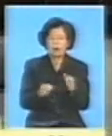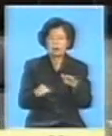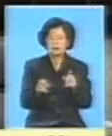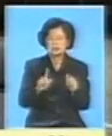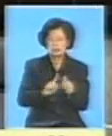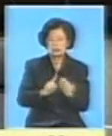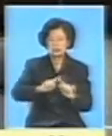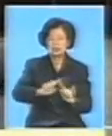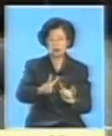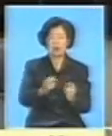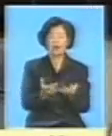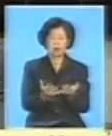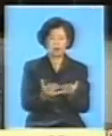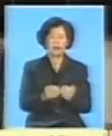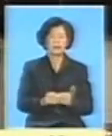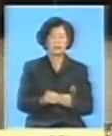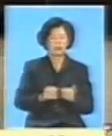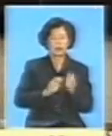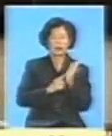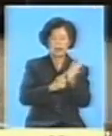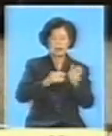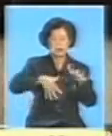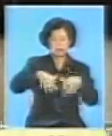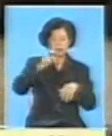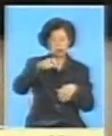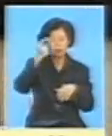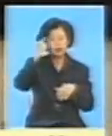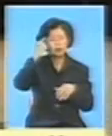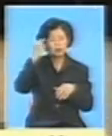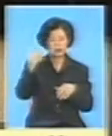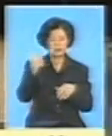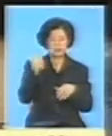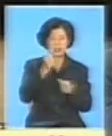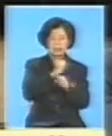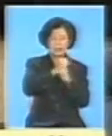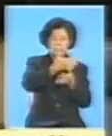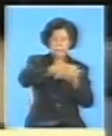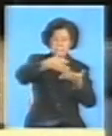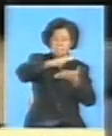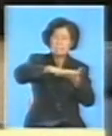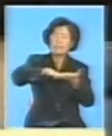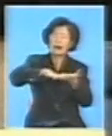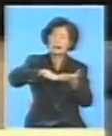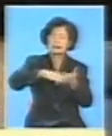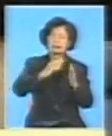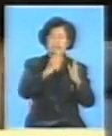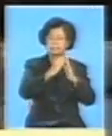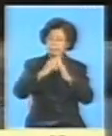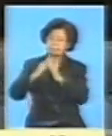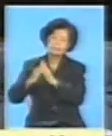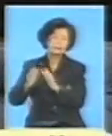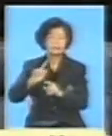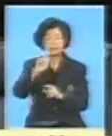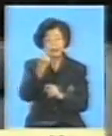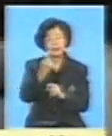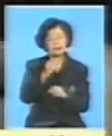เรื่องอย่างเช่นยกตัวอย่างเช่นประชาชนควรจะได้ทราบว่าถ้าเรามีการจัดทำผังเมืองใหม่เราจะมีผังเมืองอย่างไรแล้วอะไรอย่างไรผม